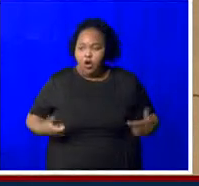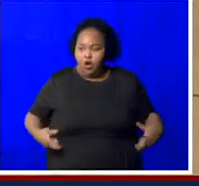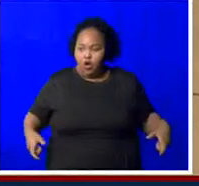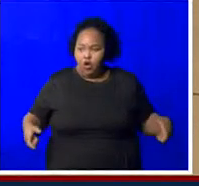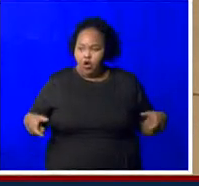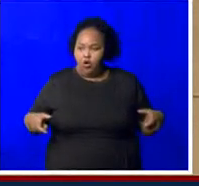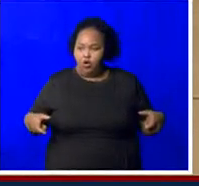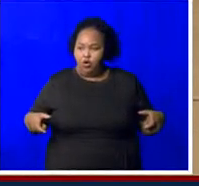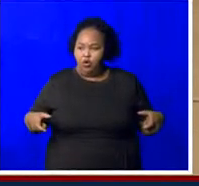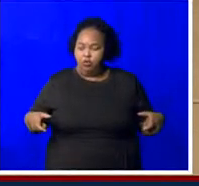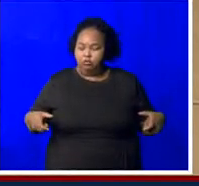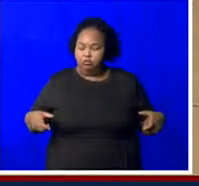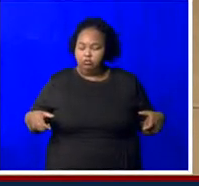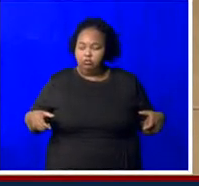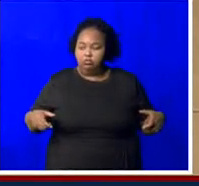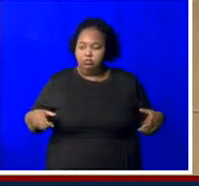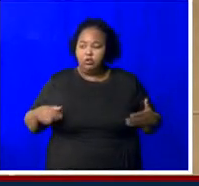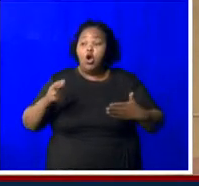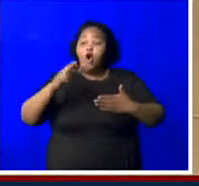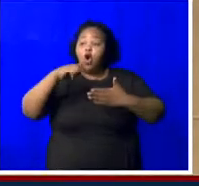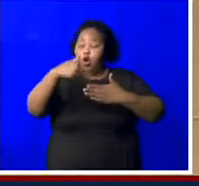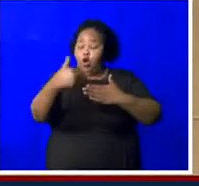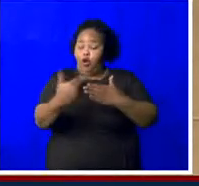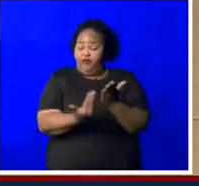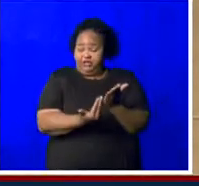kiyo la kuthiwa khona